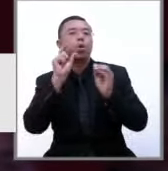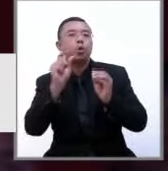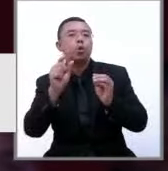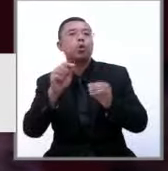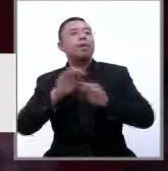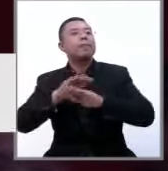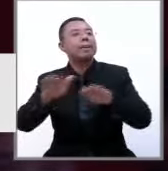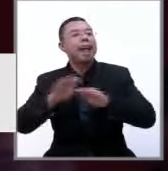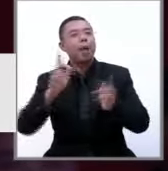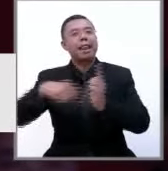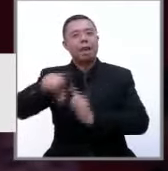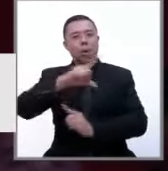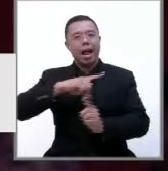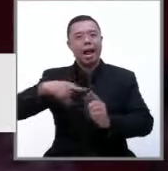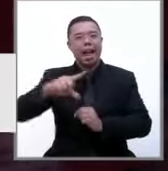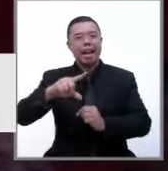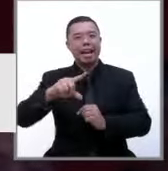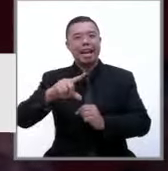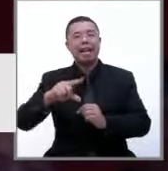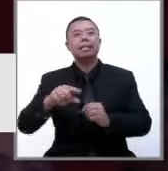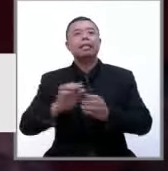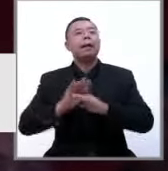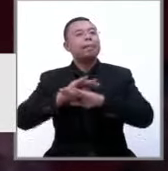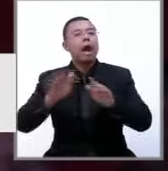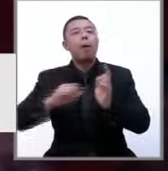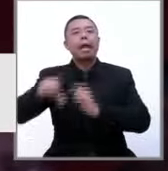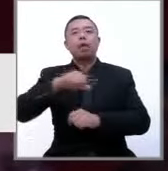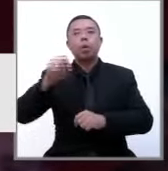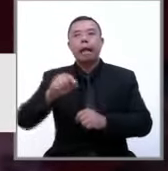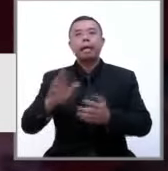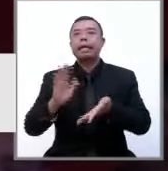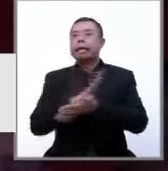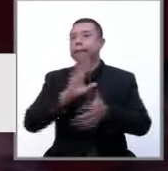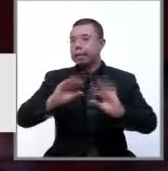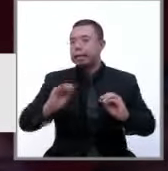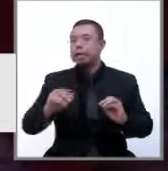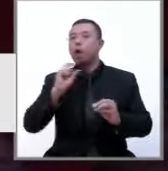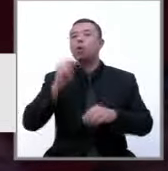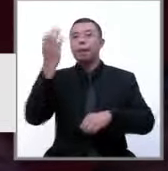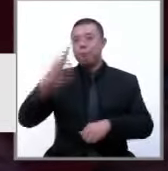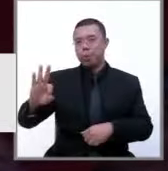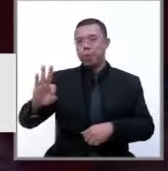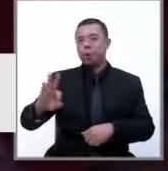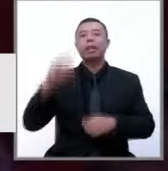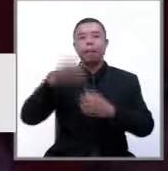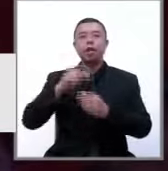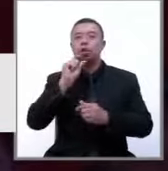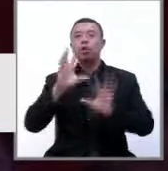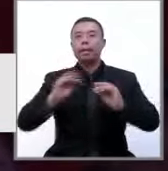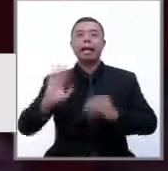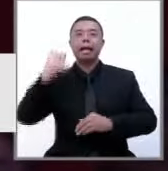kelestarian lingkungan Green Jobs ini adalah tren peluang kerja masa kini dan masa